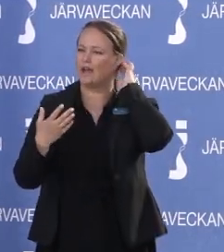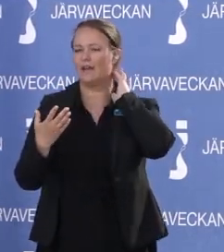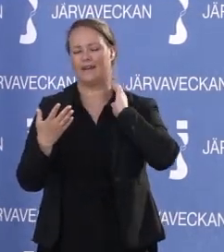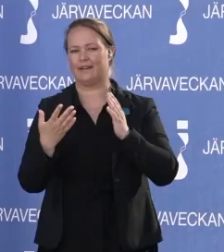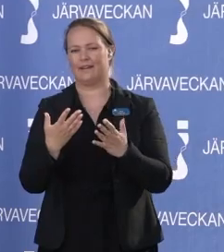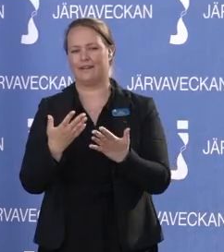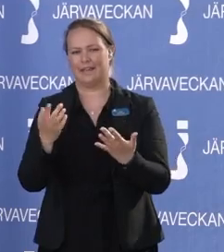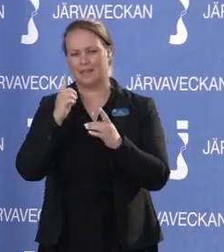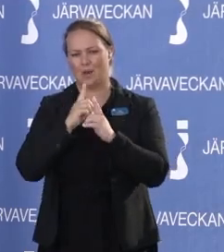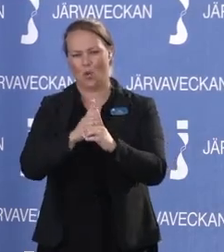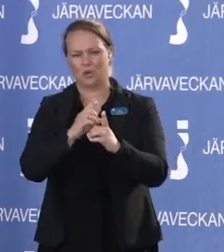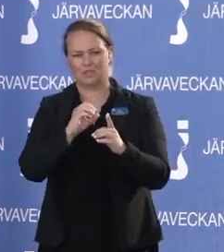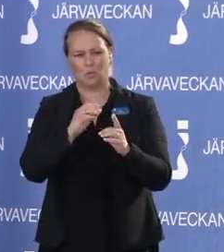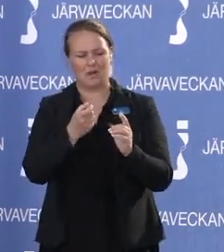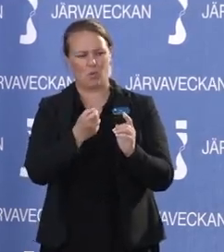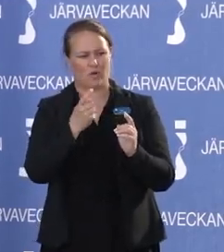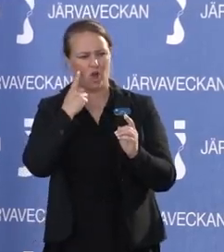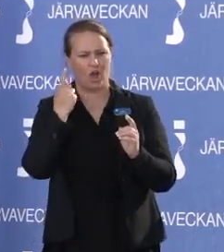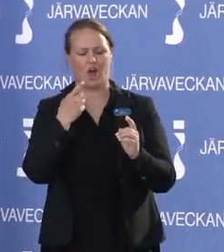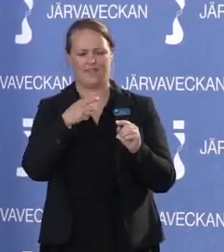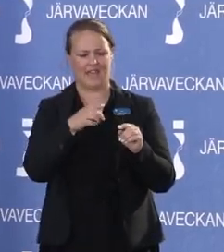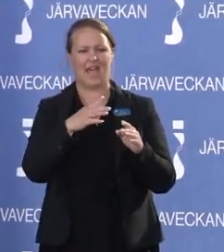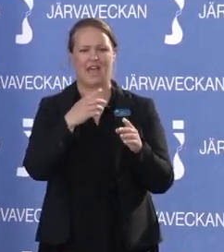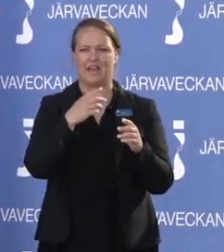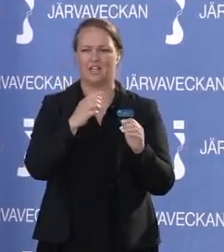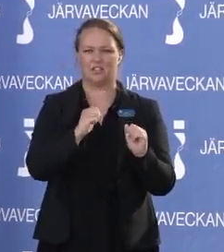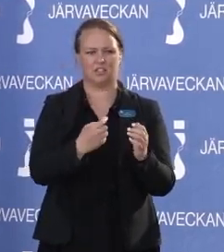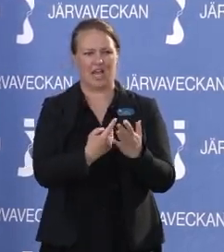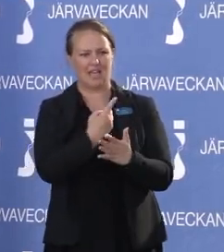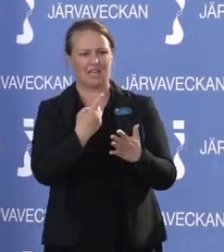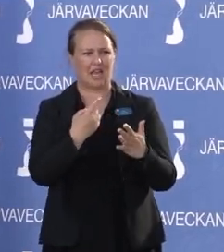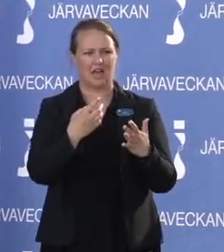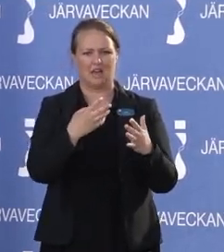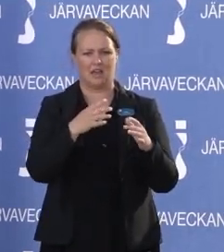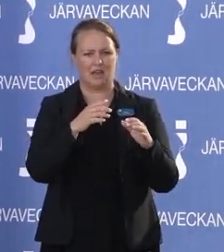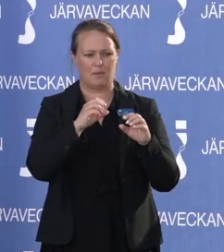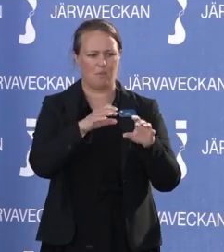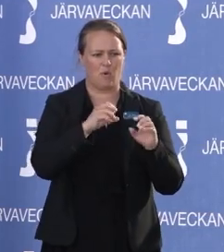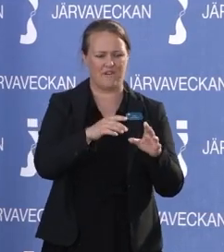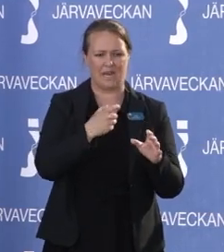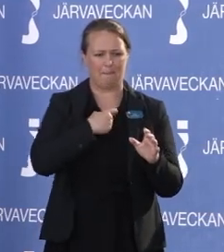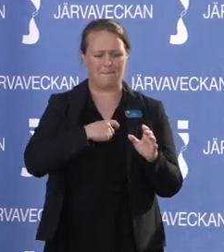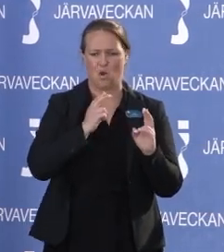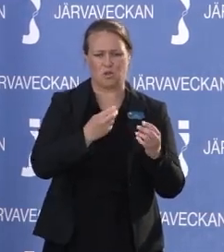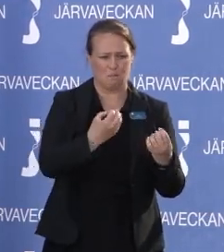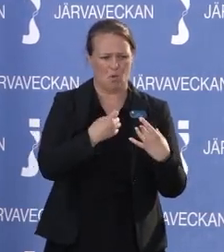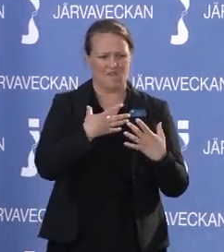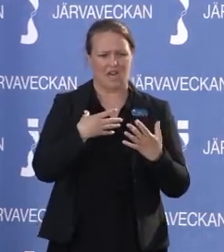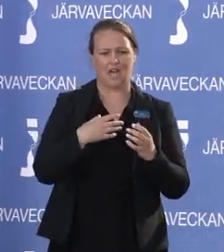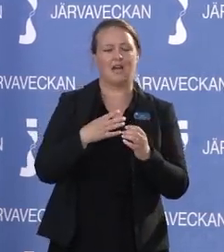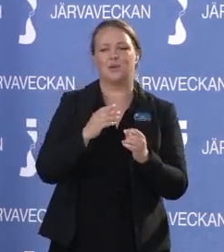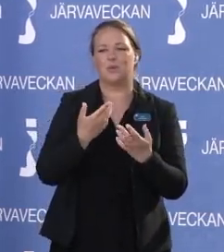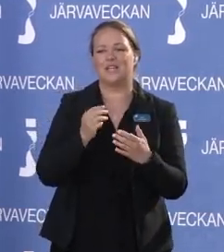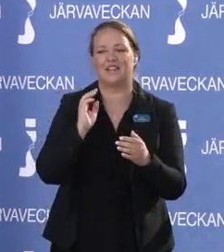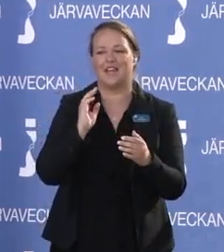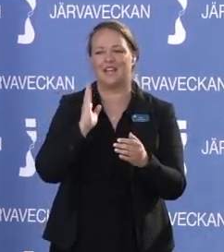någonting händer som kommer få stor påverkan på en själv. Och det första man gör är liksom kasta sig in på en sajt som man totalt saknar förtroende för. Så